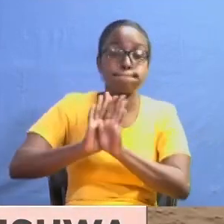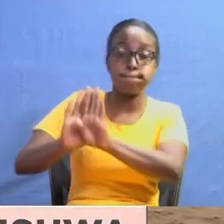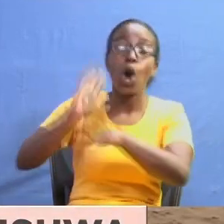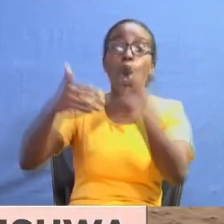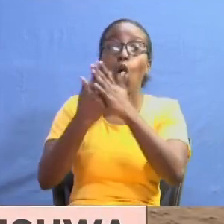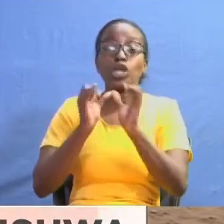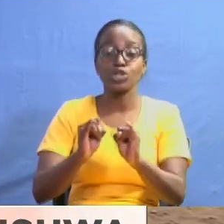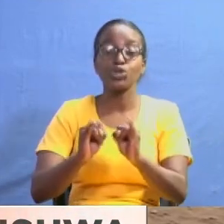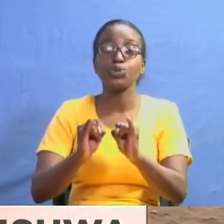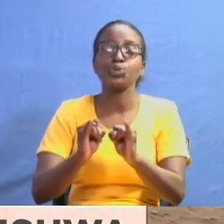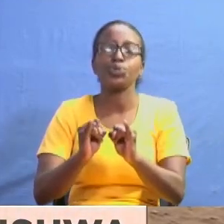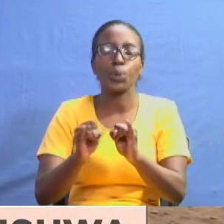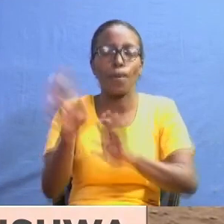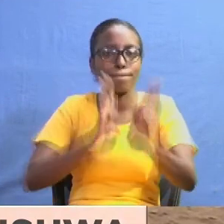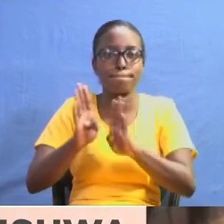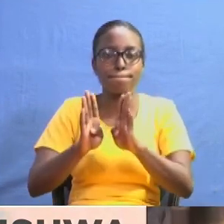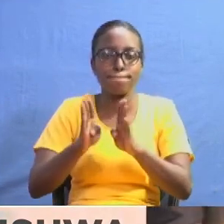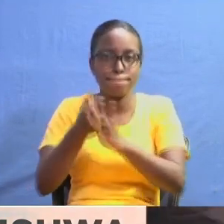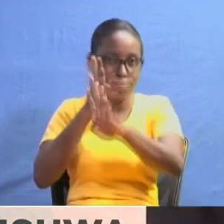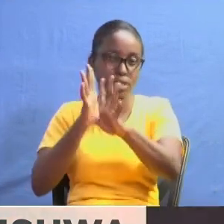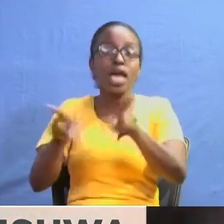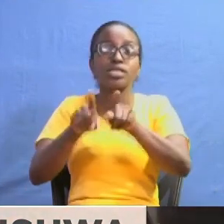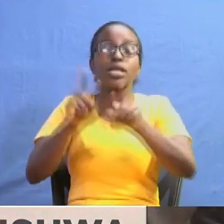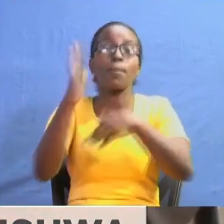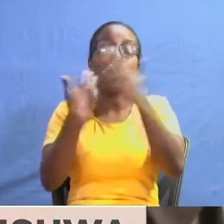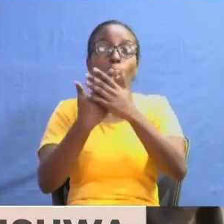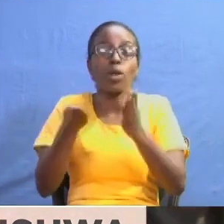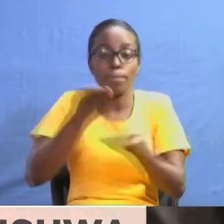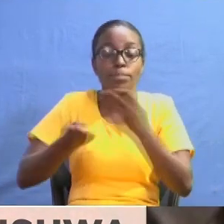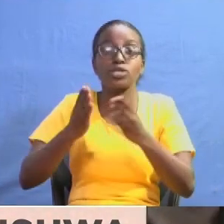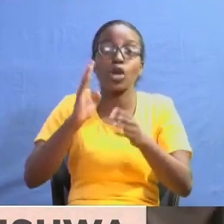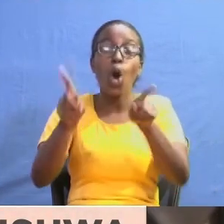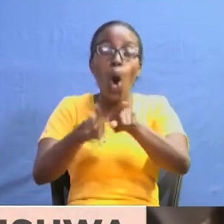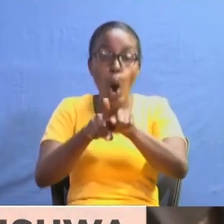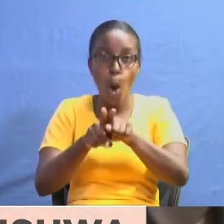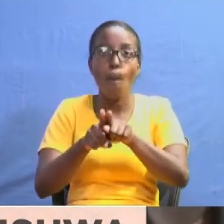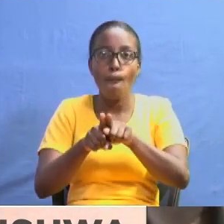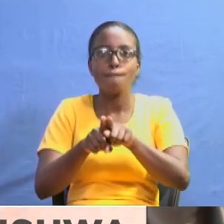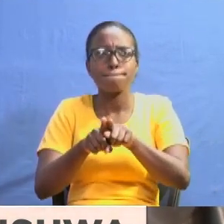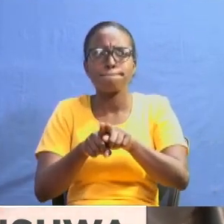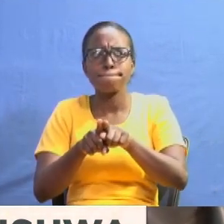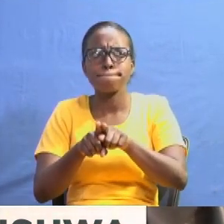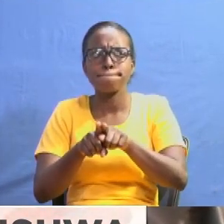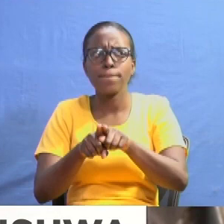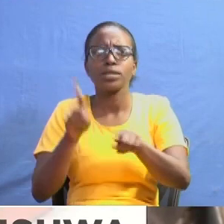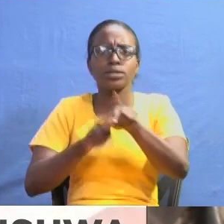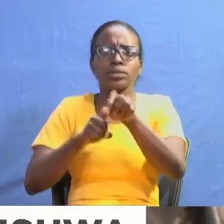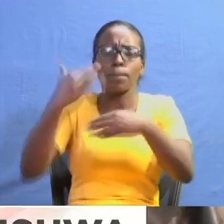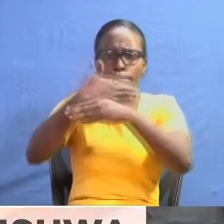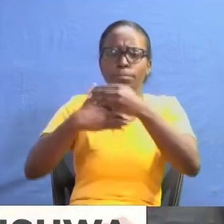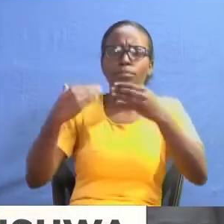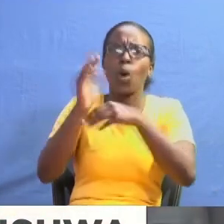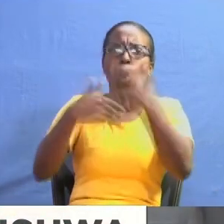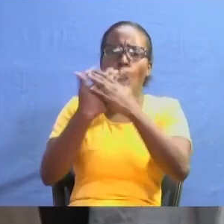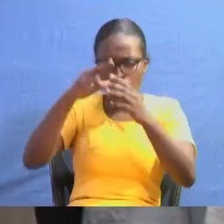kituo kipya cha mabasi. Wafanya biashara hao wanadai kuwa mwakilishi wadi wa eneo hilo pamoja na maafisa wa serikali